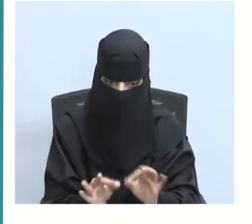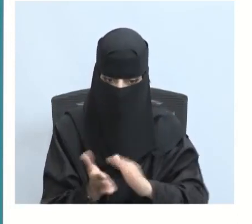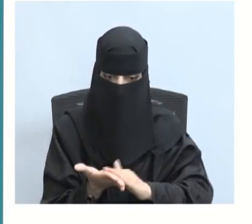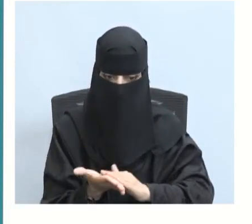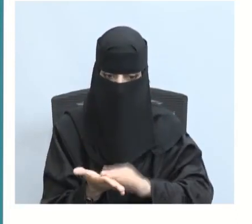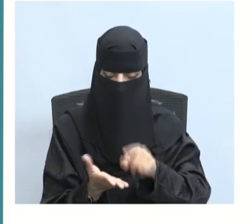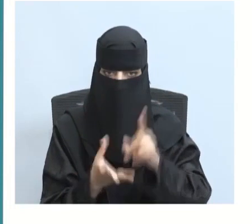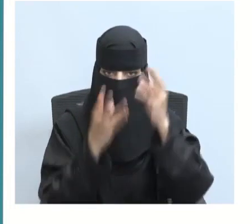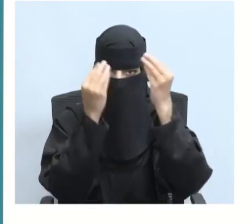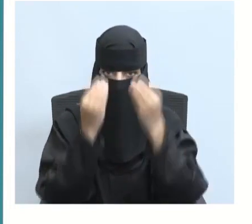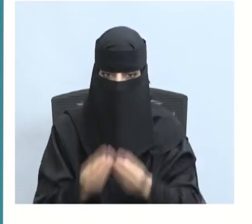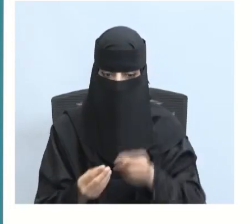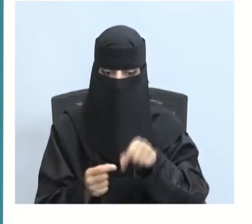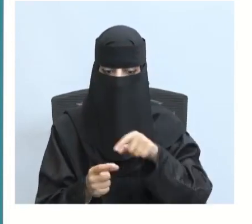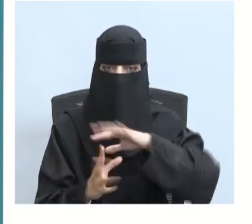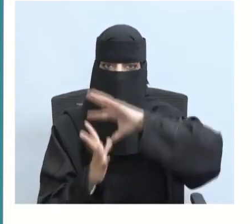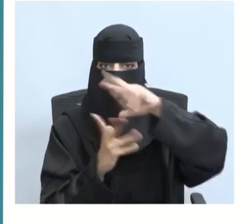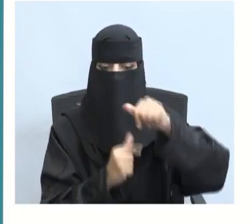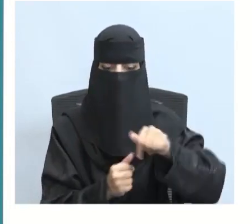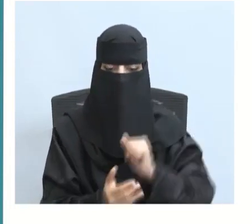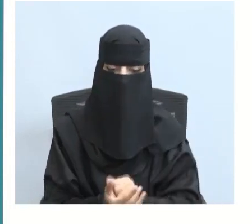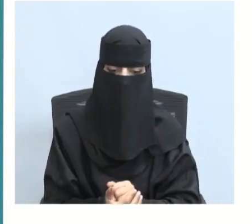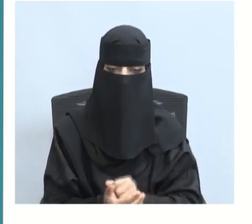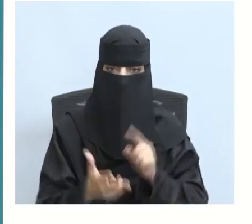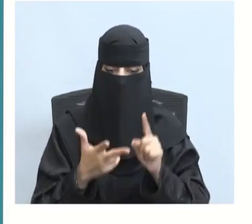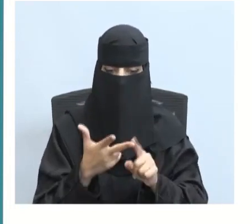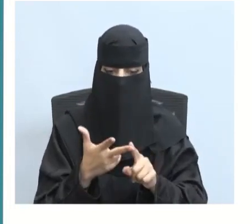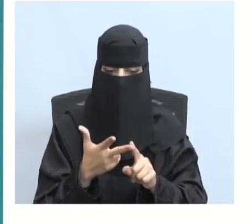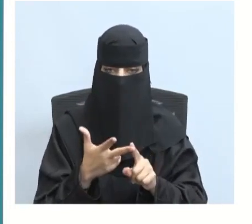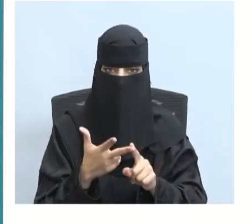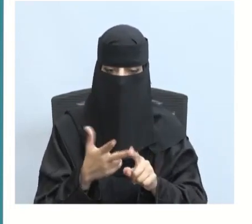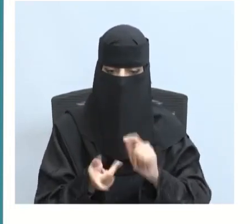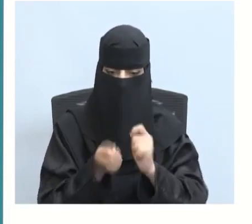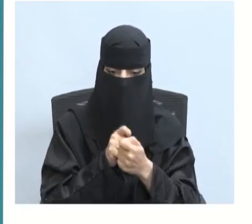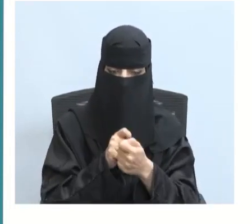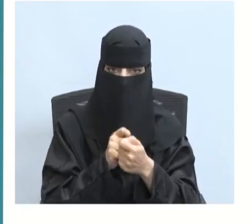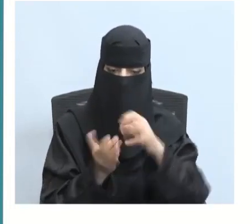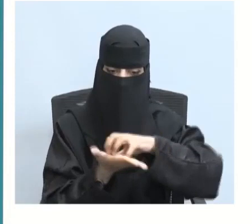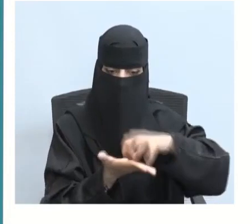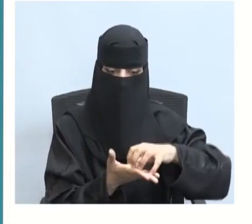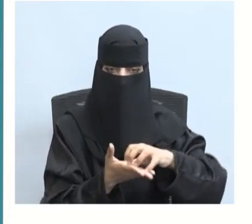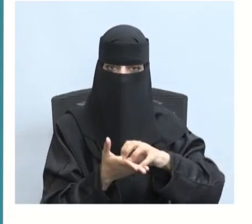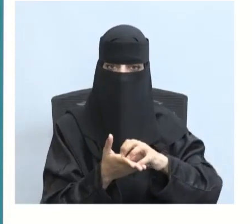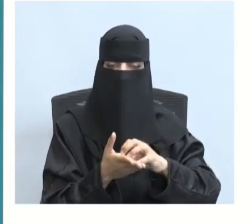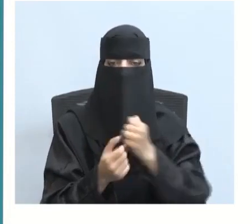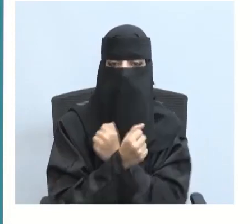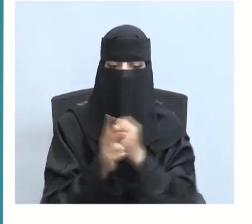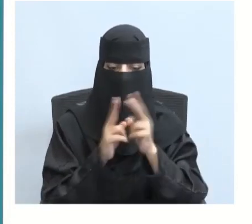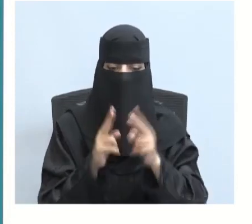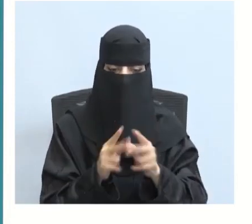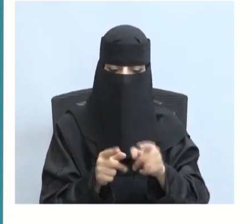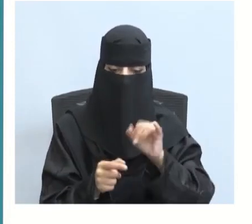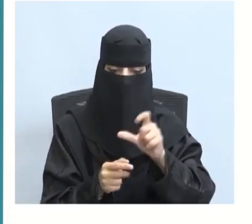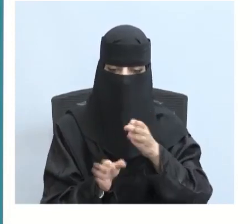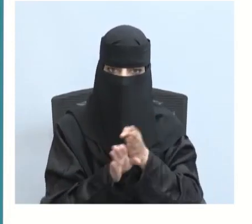الطبيعيه التي اودعها الله في هذا الكون تحول منشات الطاقه الكهربائيه طاقه